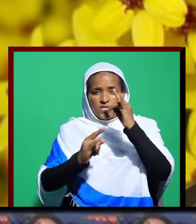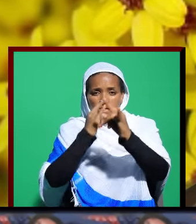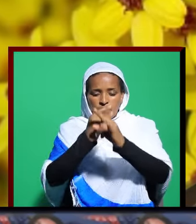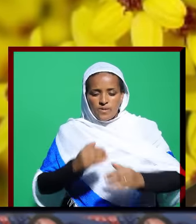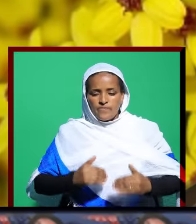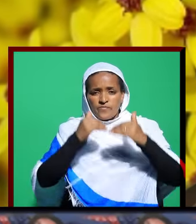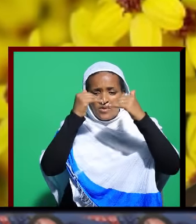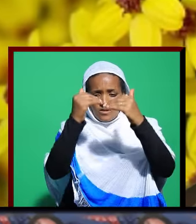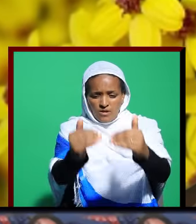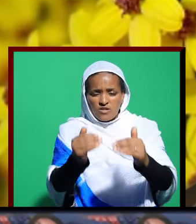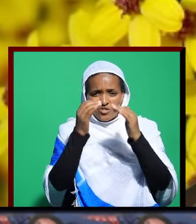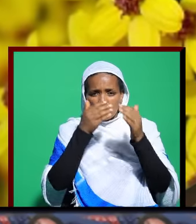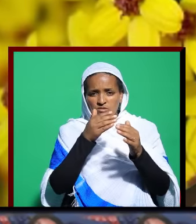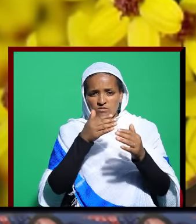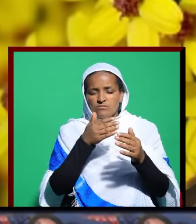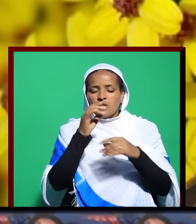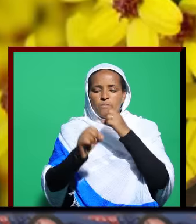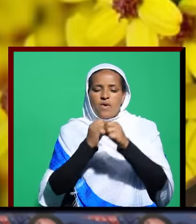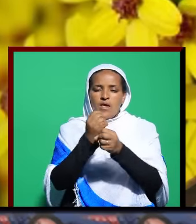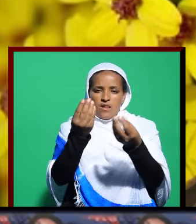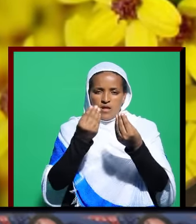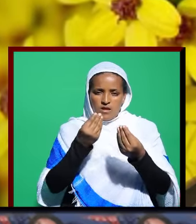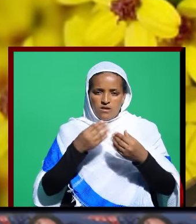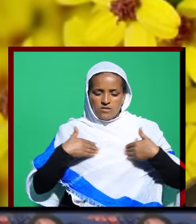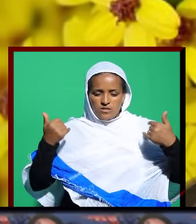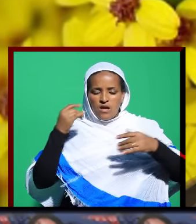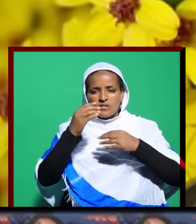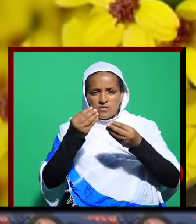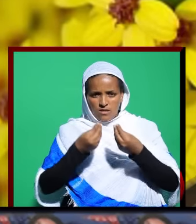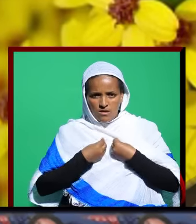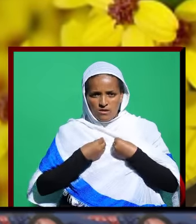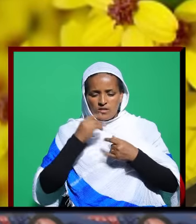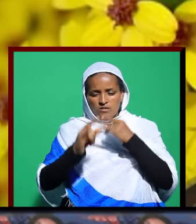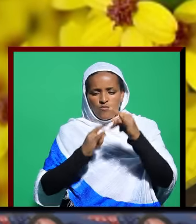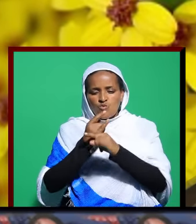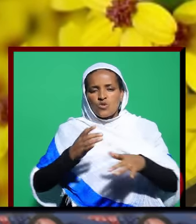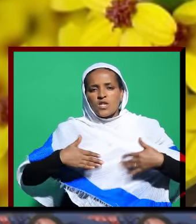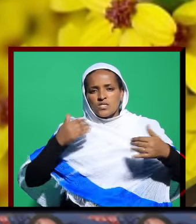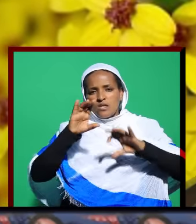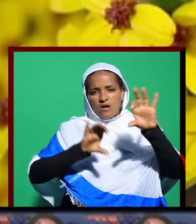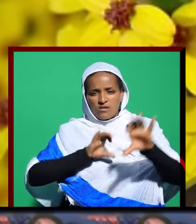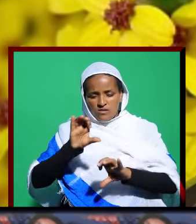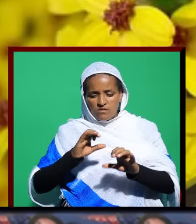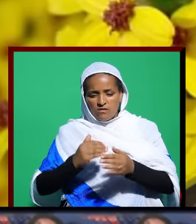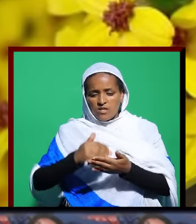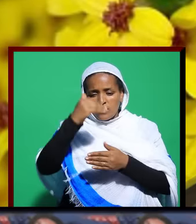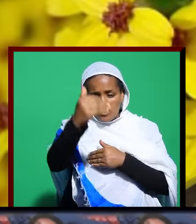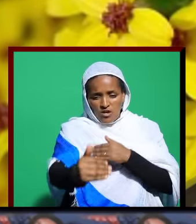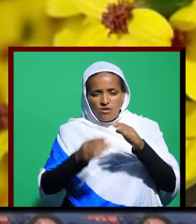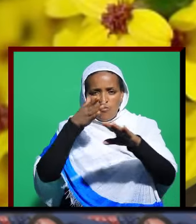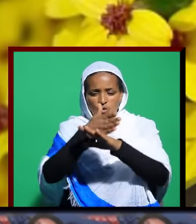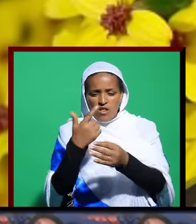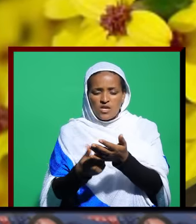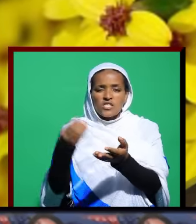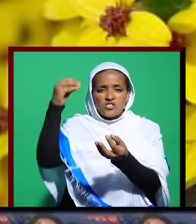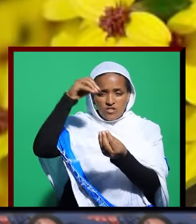ዘመን ስንሸጋገር ልንሸጋገር ስንል እድሜ ለንስሐ ስጠኝ፣ ዘመኑን የፍስሐ አድርግልኝ ማለት አለብን። ከተሸጋገርን